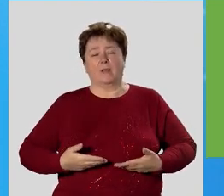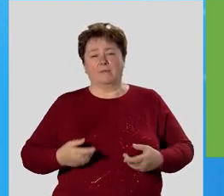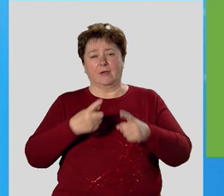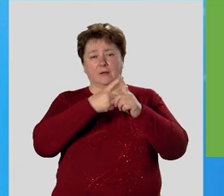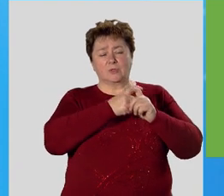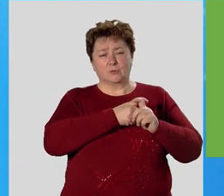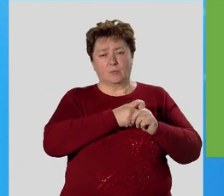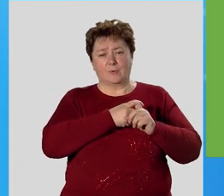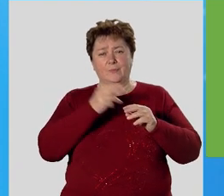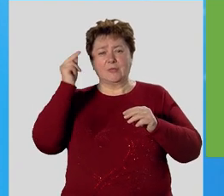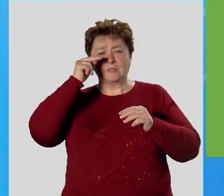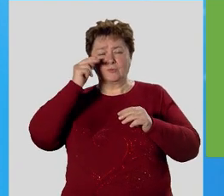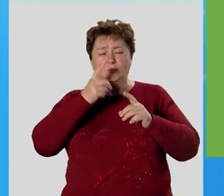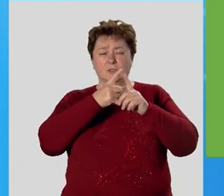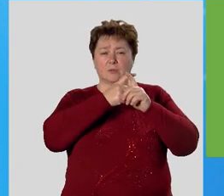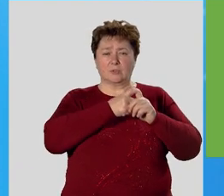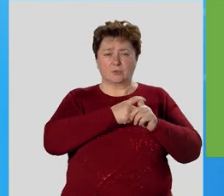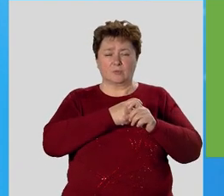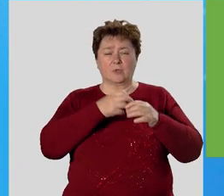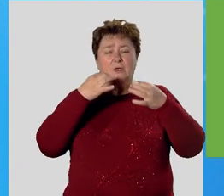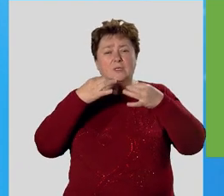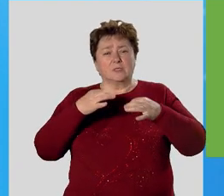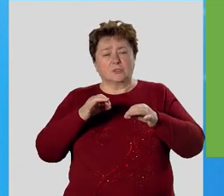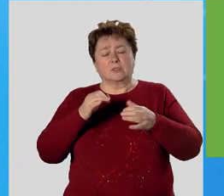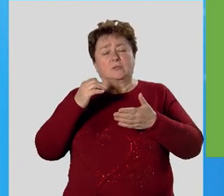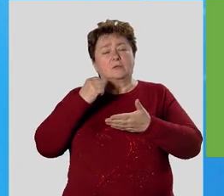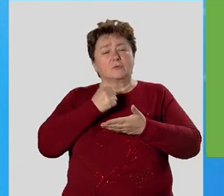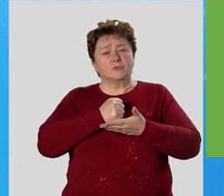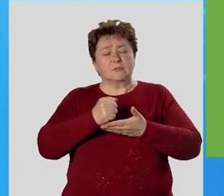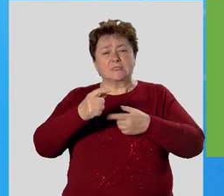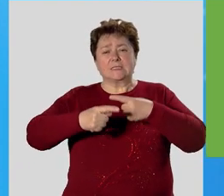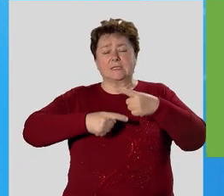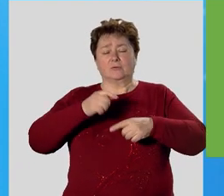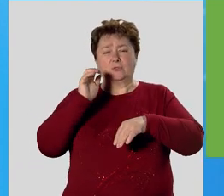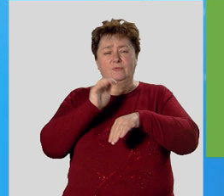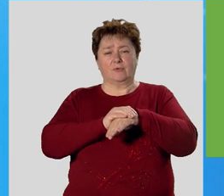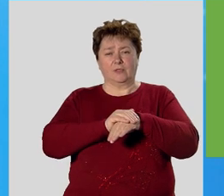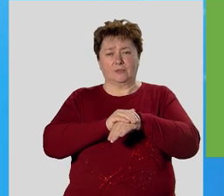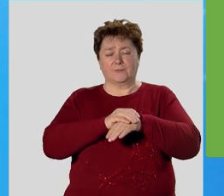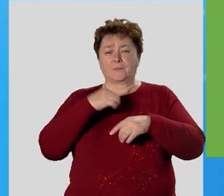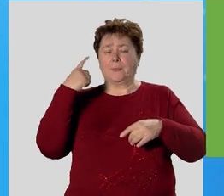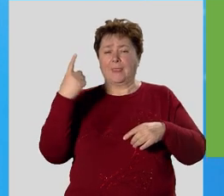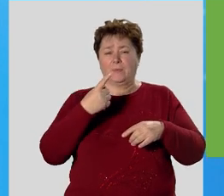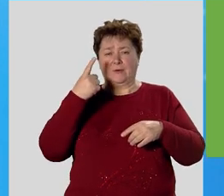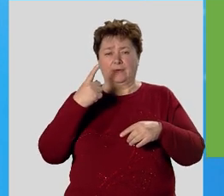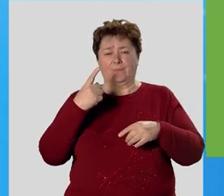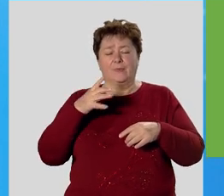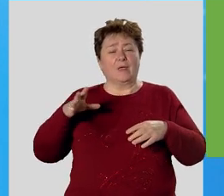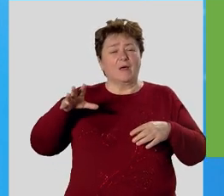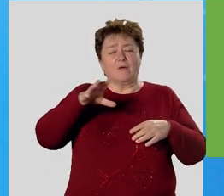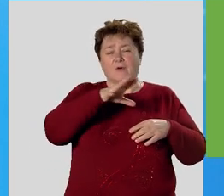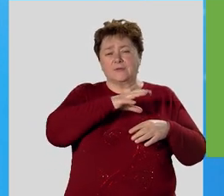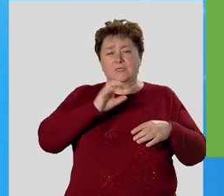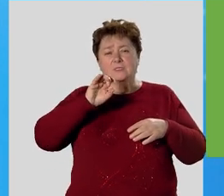хромосома X. Изучение хромосом позволило установить следующие факты. Первое. Во